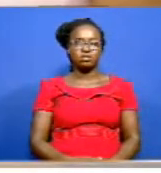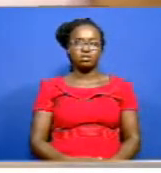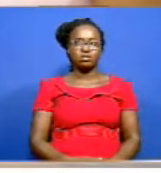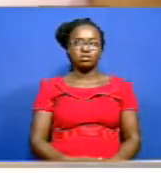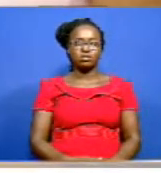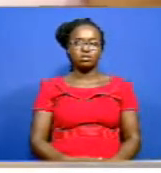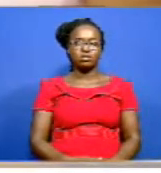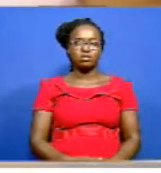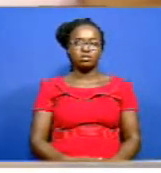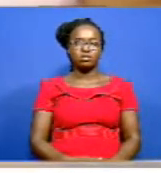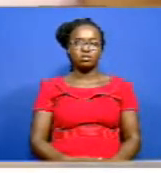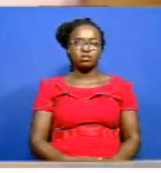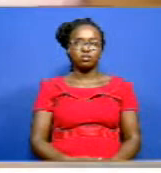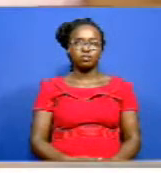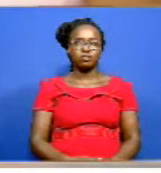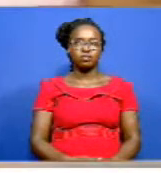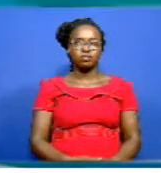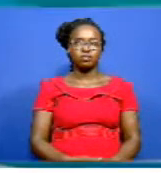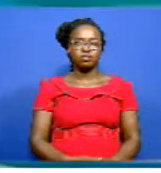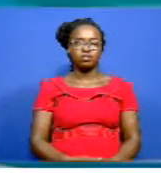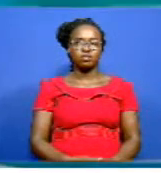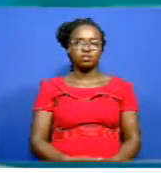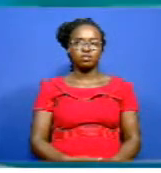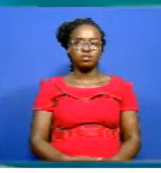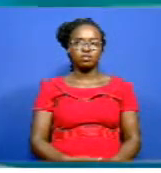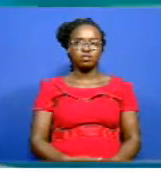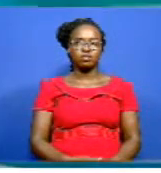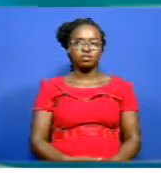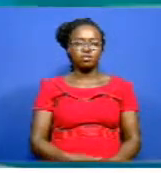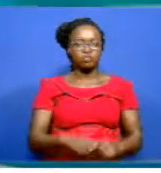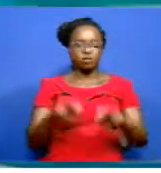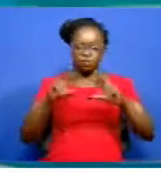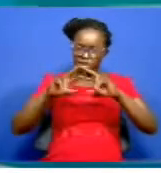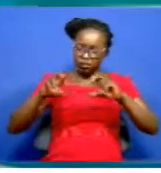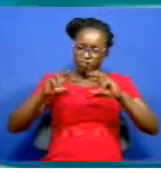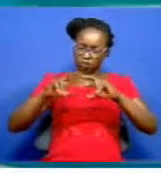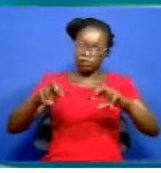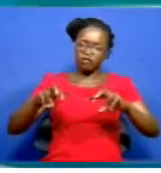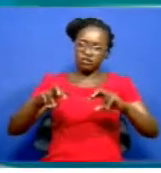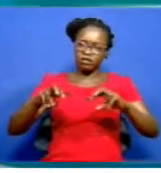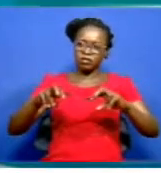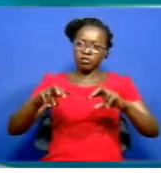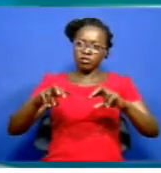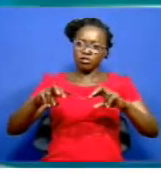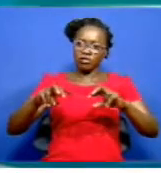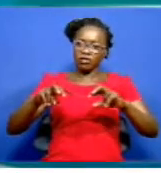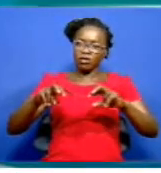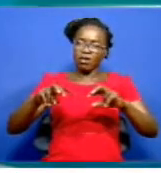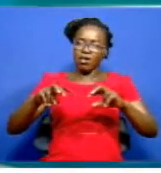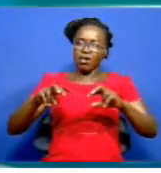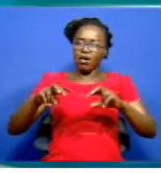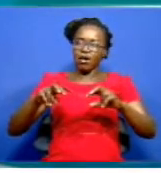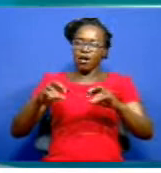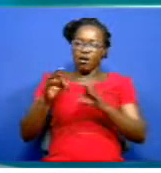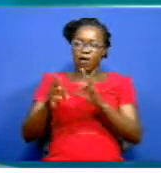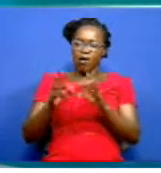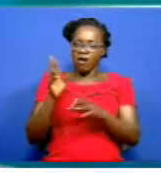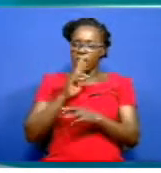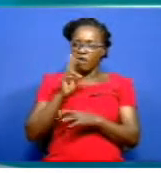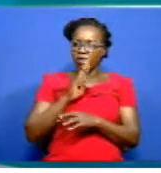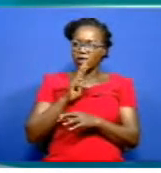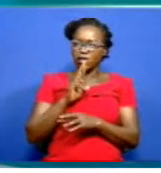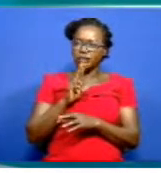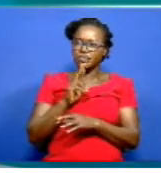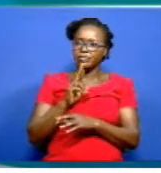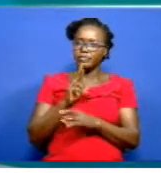Sisi sasa ndasema tutamuevaluate, tutaweza kuangalia kama yuko at risk